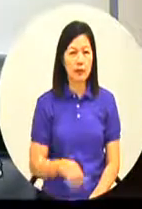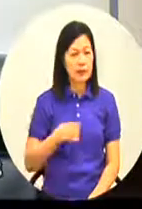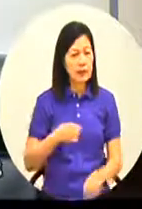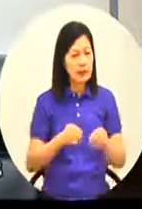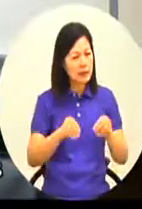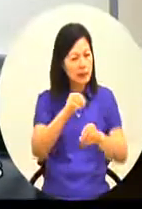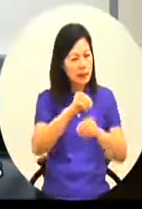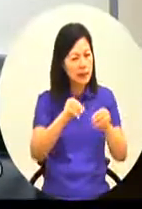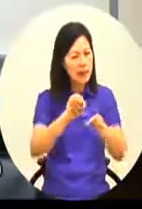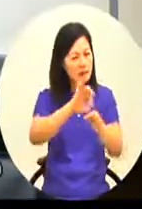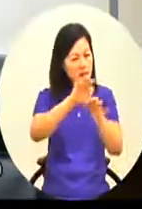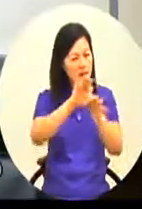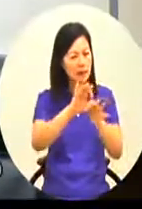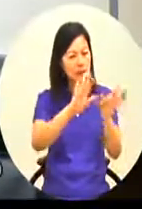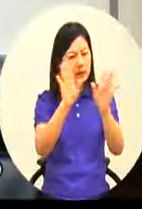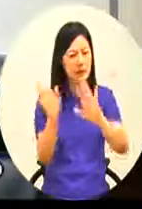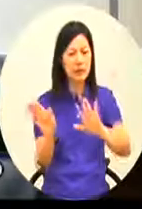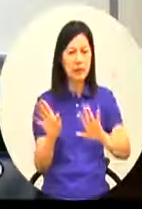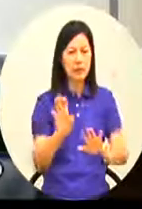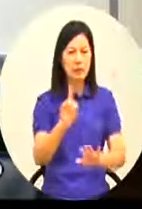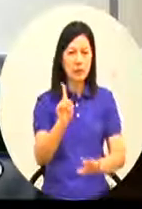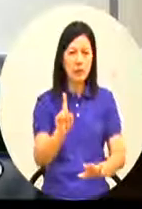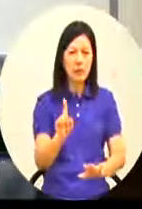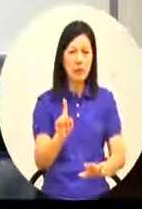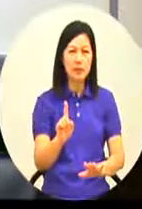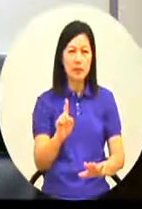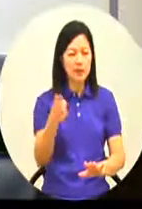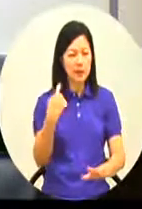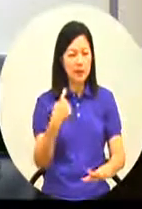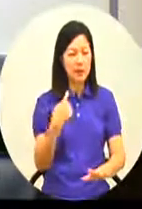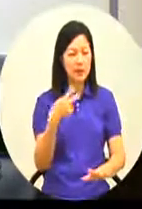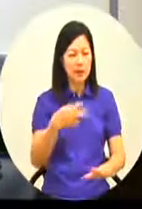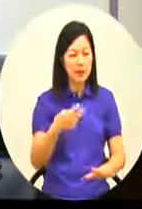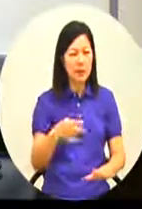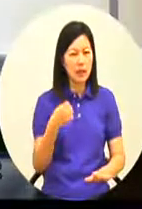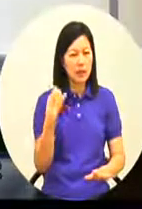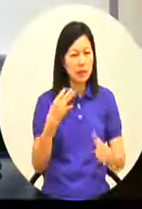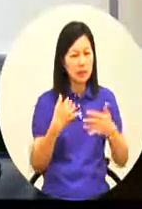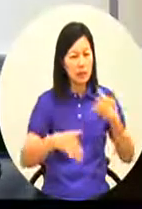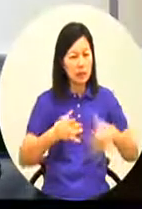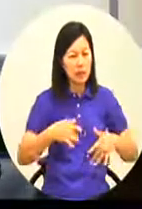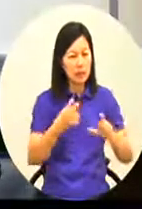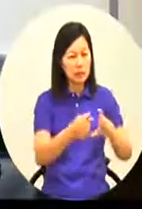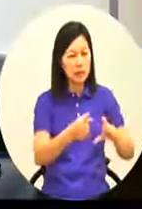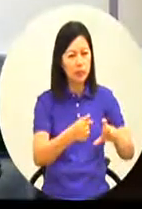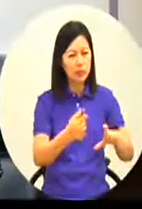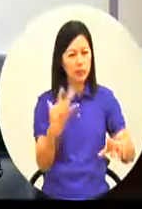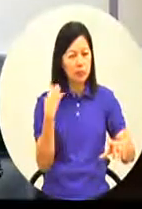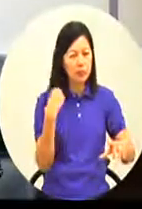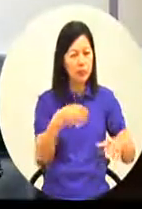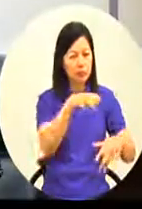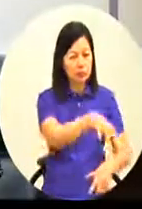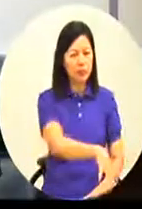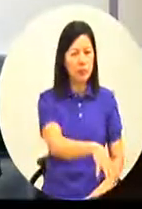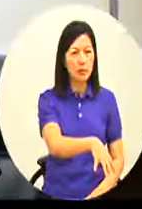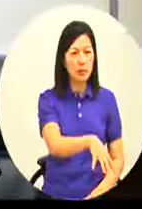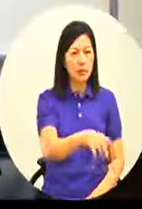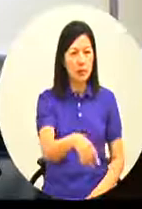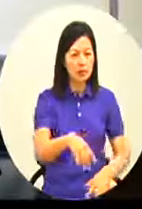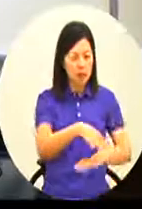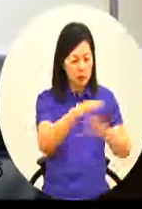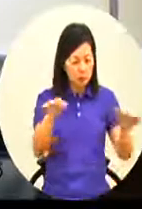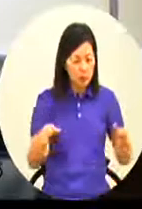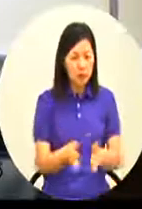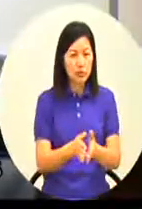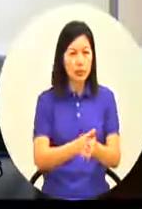的状况之下，哦，因为以新兴区旁边的旧部落，这个都一定会因为那个整个地区